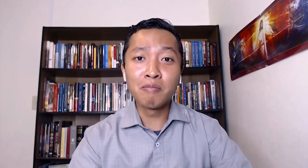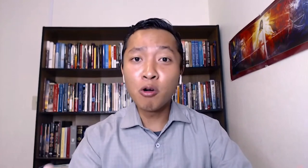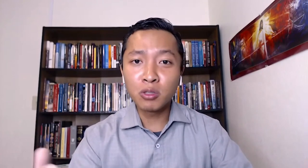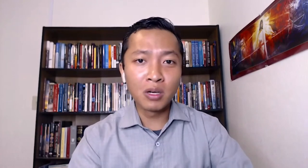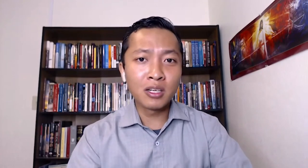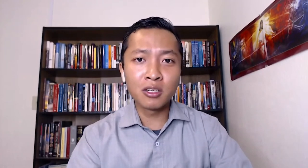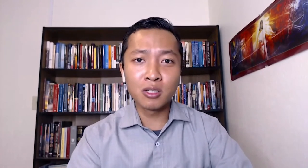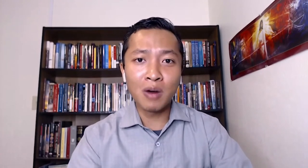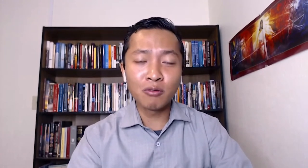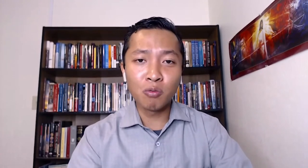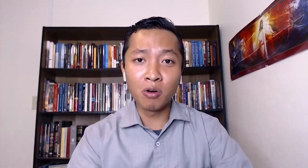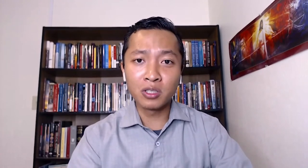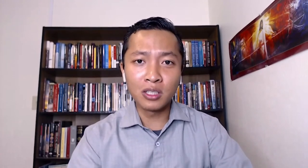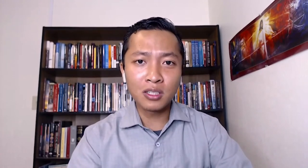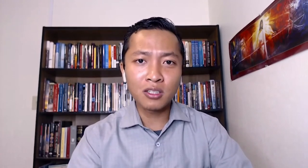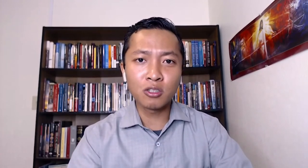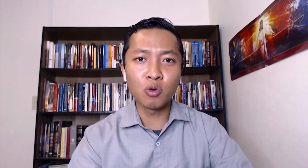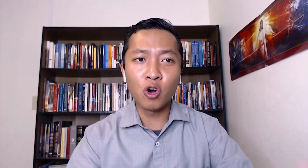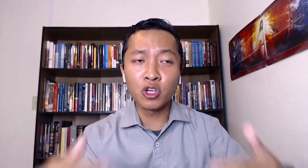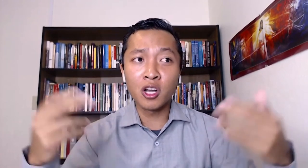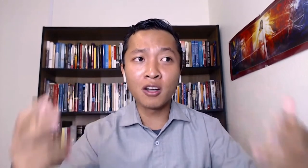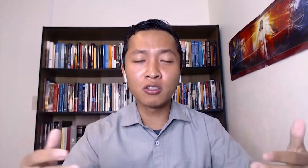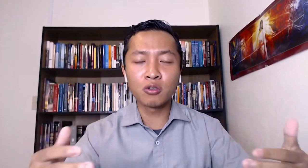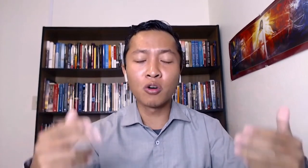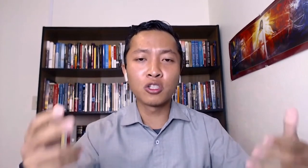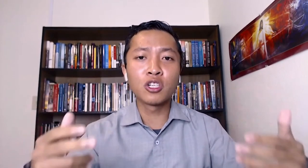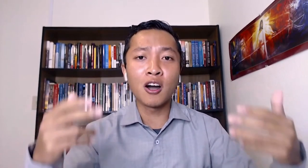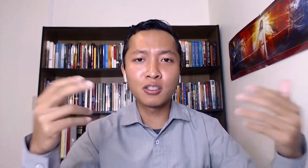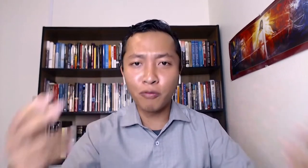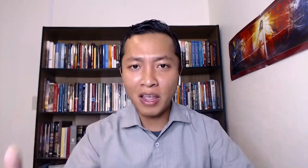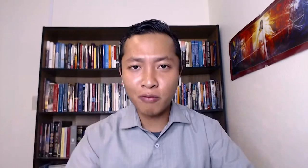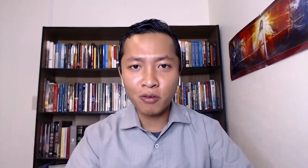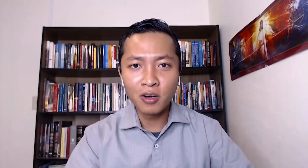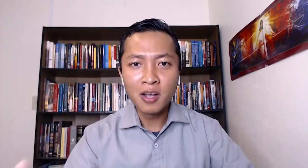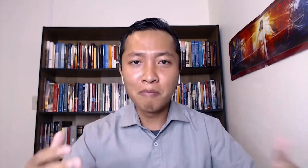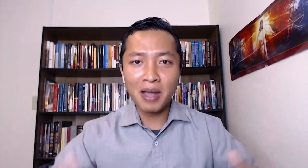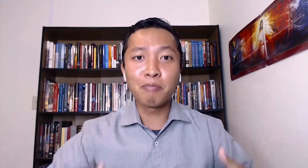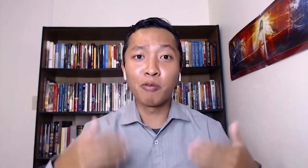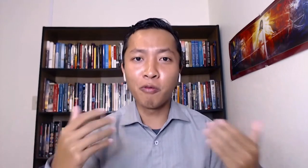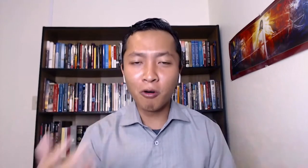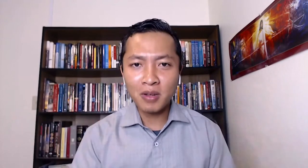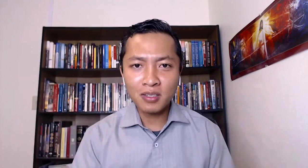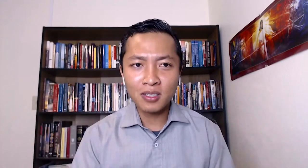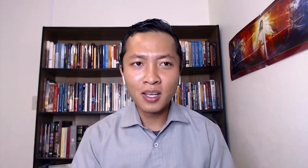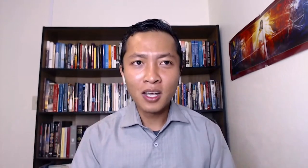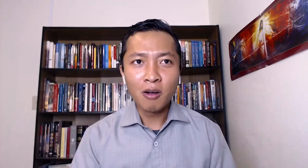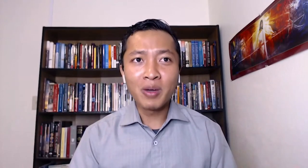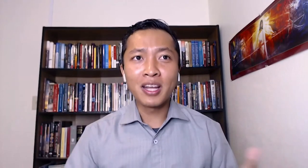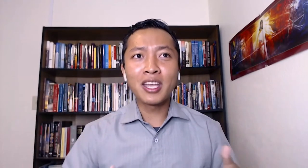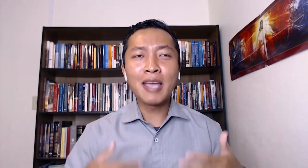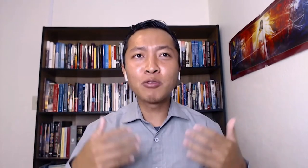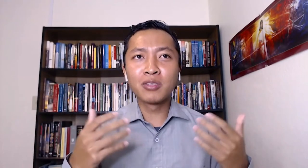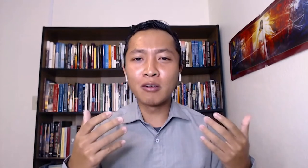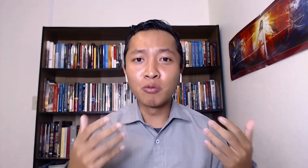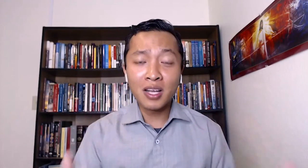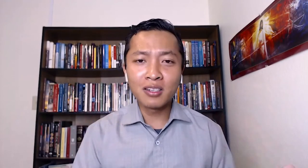tego, czego uczy większość religii, że na przychylność Boga trzeba zasłużyć uczynkami.